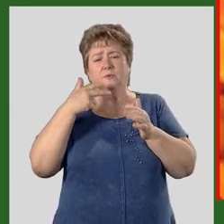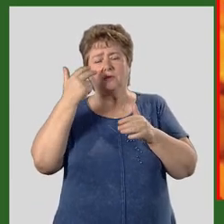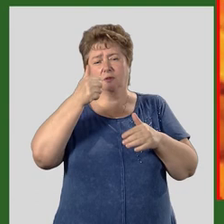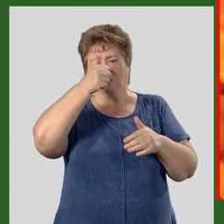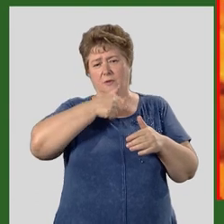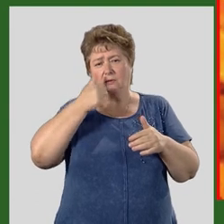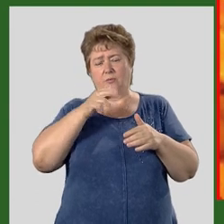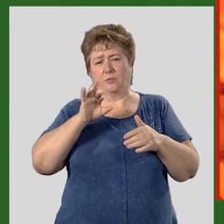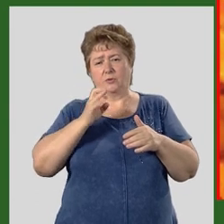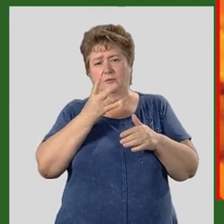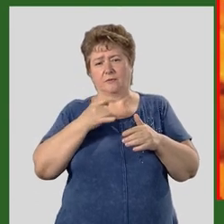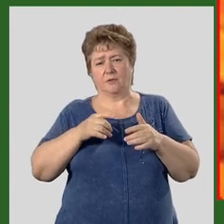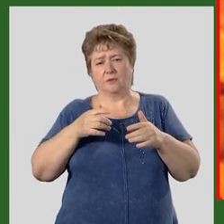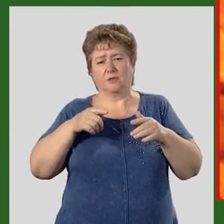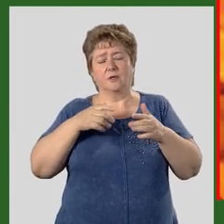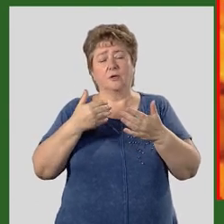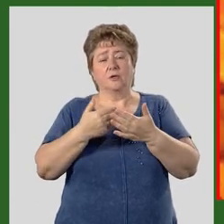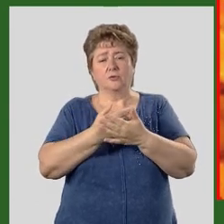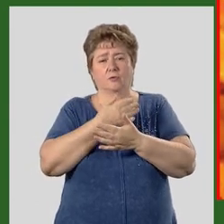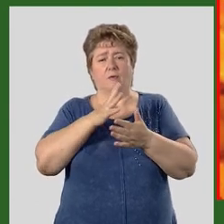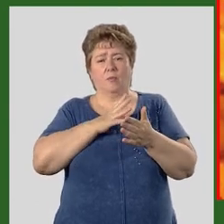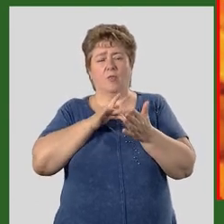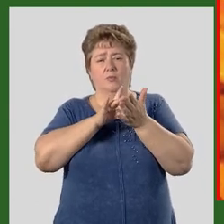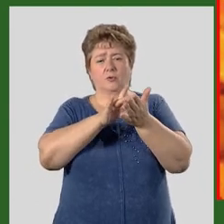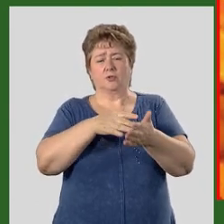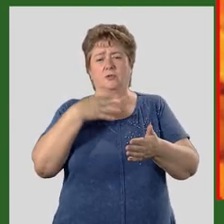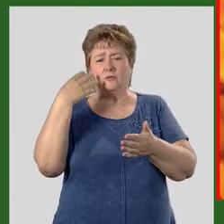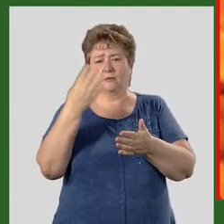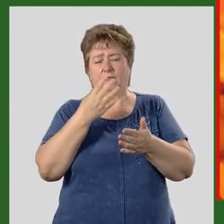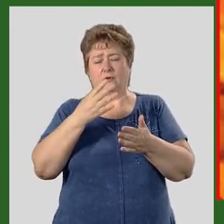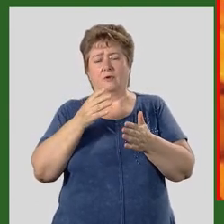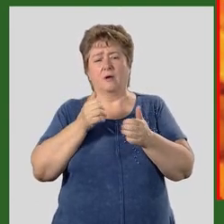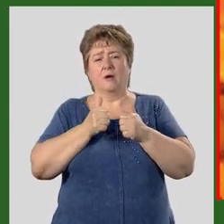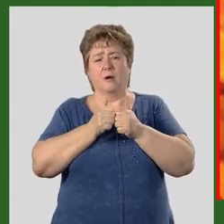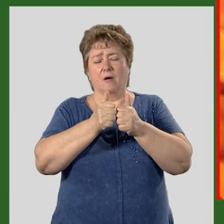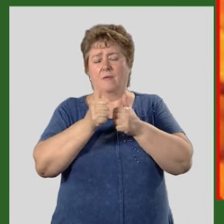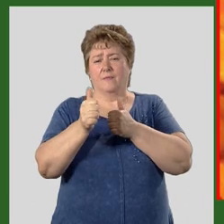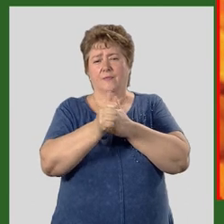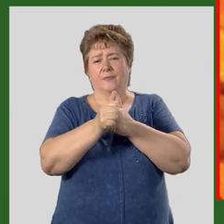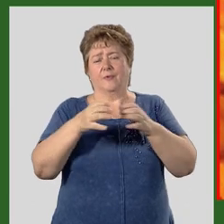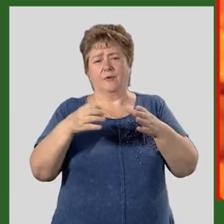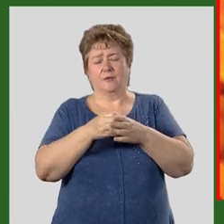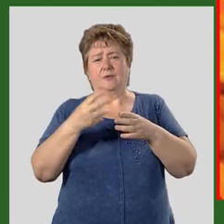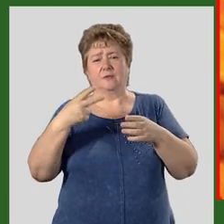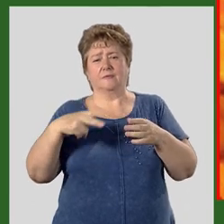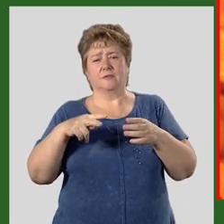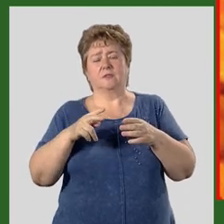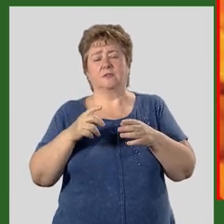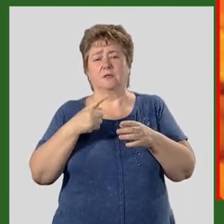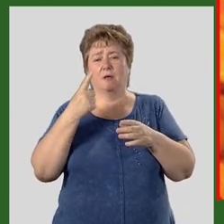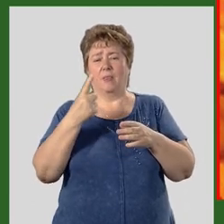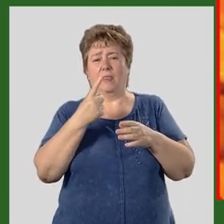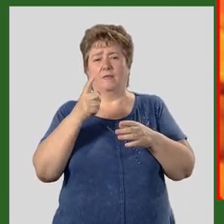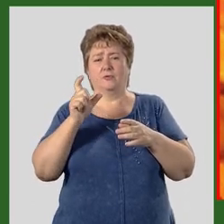1883 году Пржевальский предпринял четвертое путешествие во главе отряда из